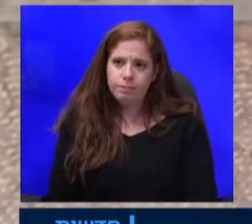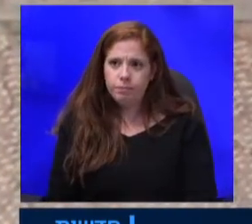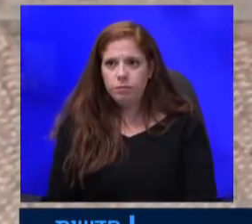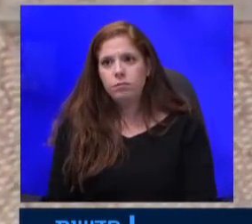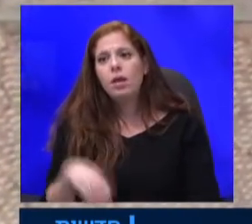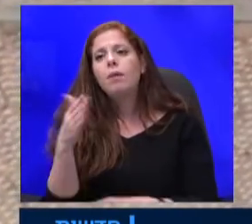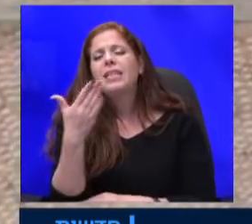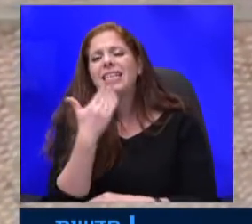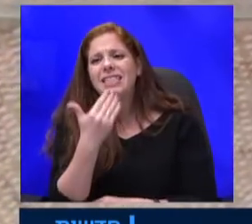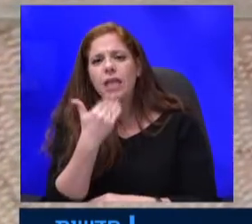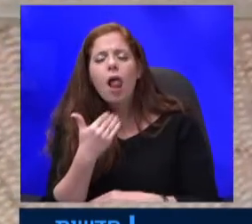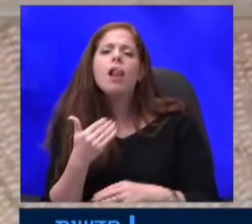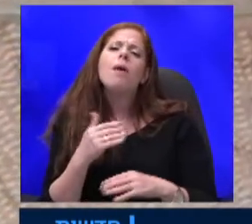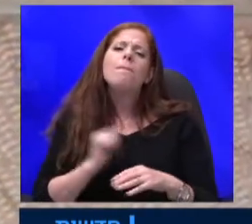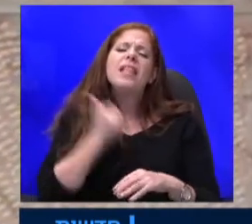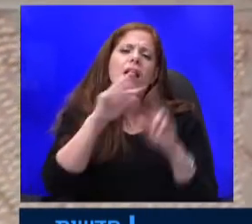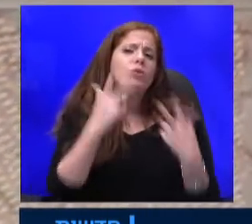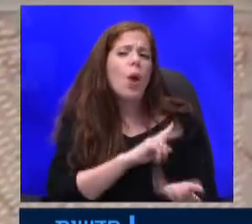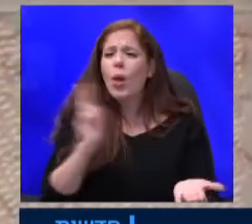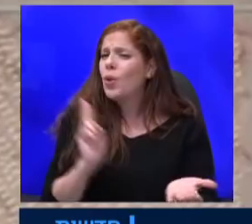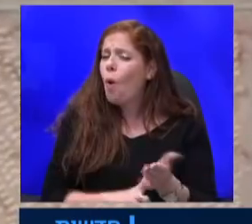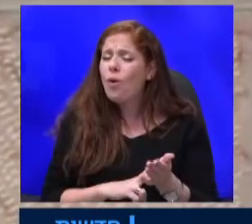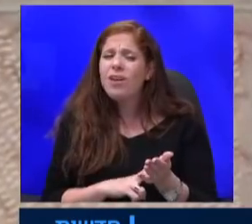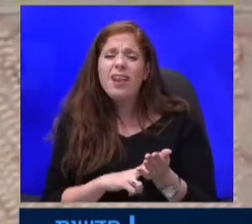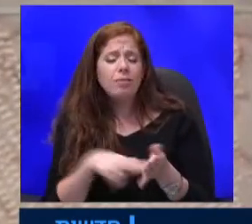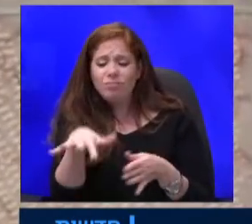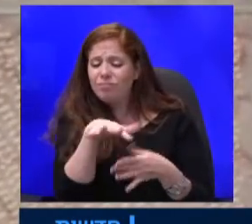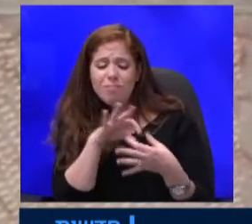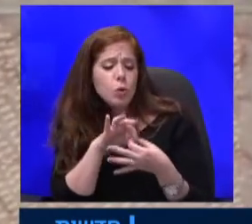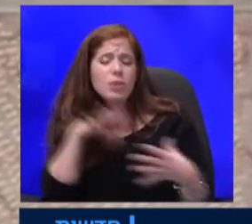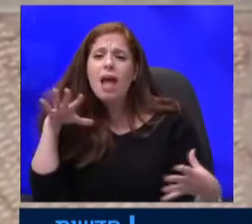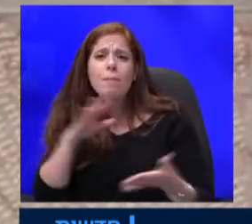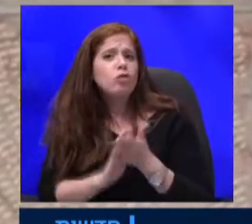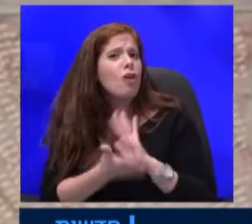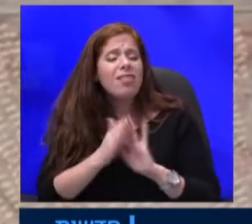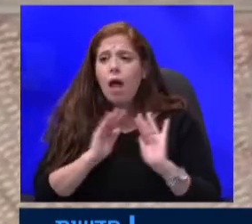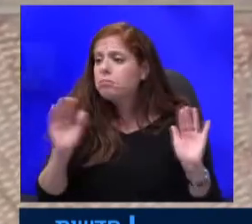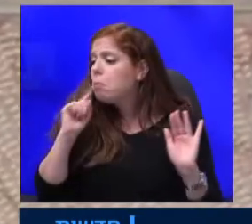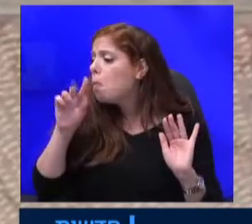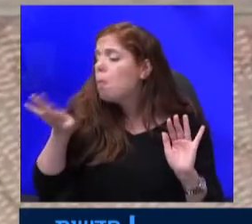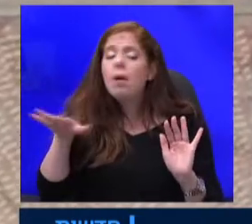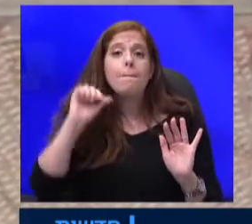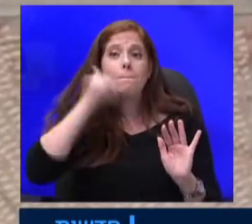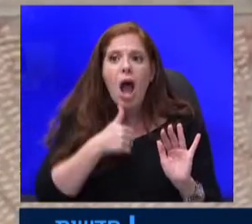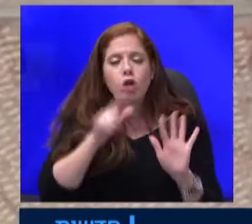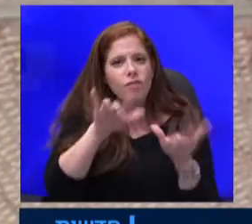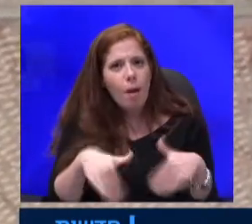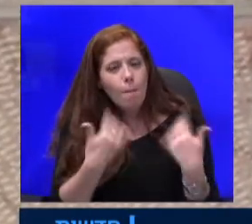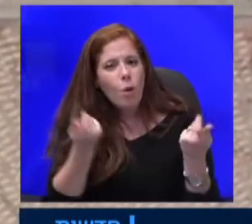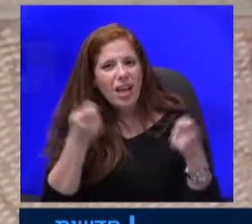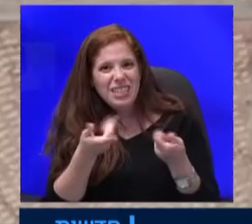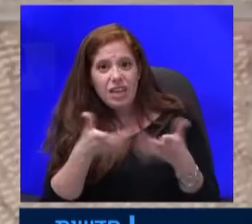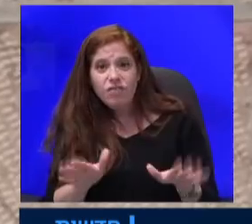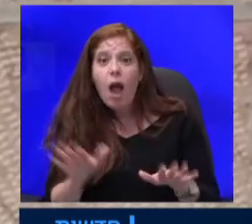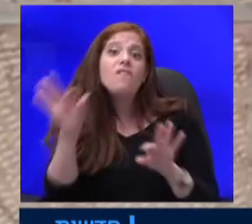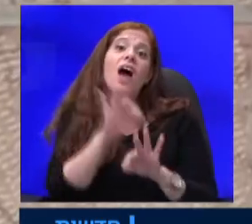רפובליקת בננות, מנותקת מהשטח לחלוטין. מחר 7 בבוקר, הסגר נפתח, מוסדות חינוך עדיין לא יודעים מה קורה איתם. גם